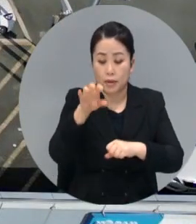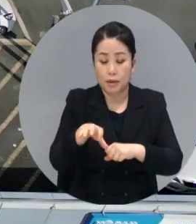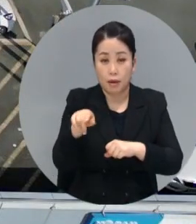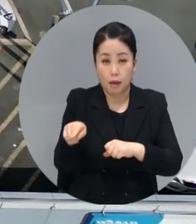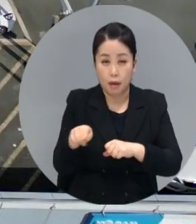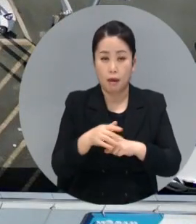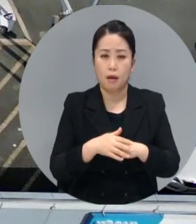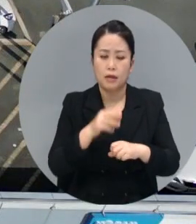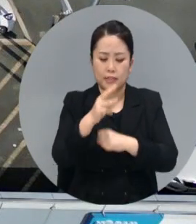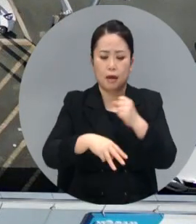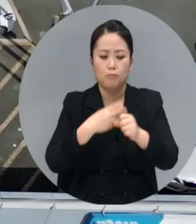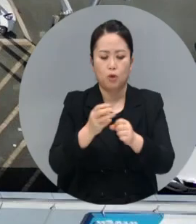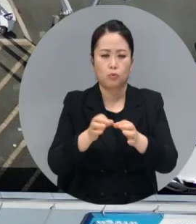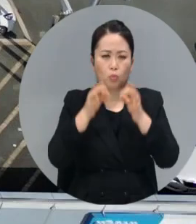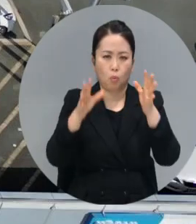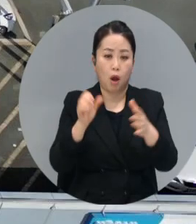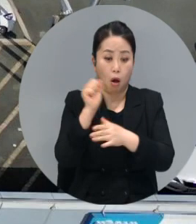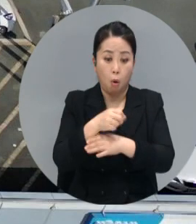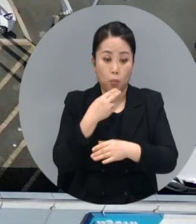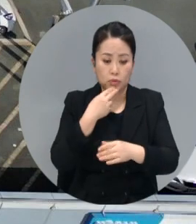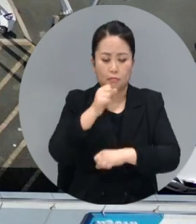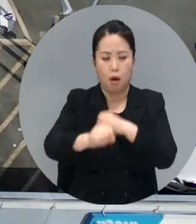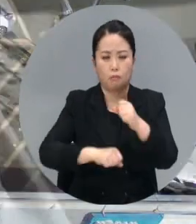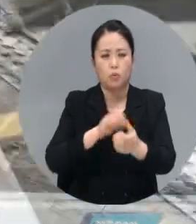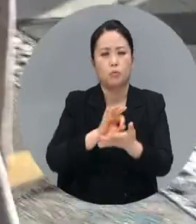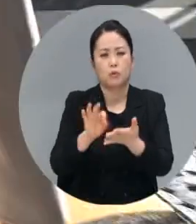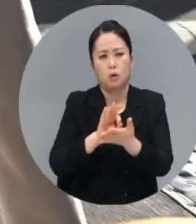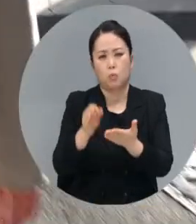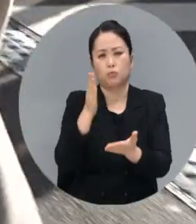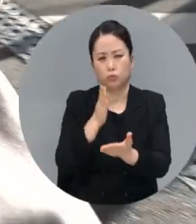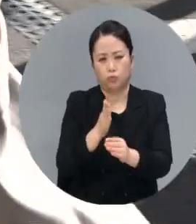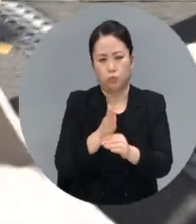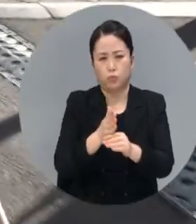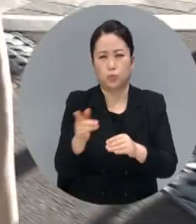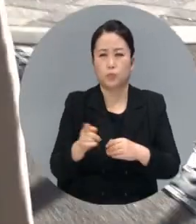527제곱미터를 3년째 무단 점유 중인 것으로 확인됐습니다.